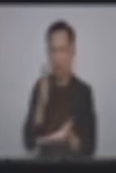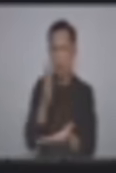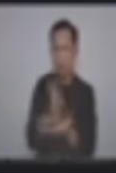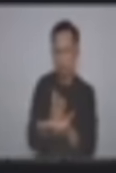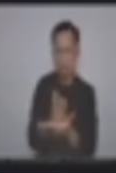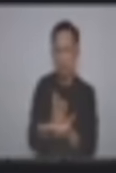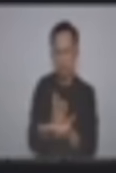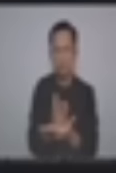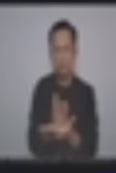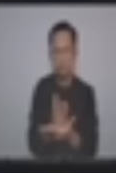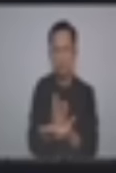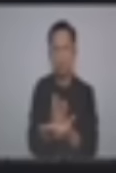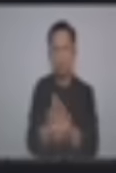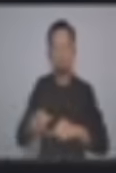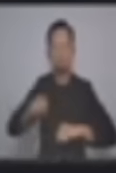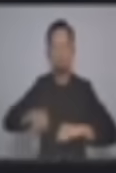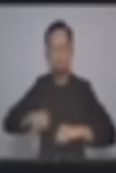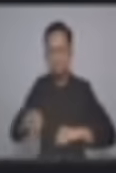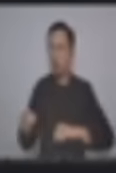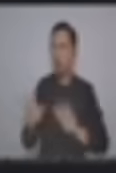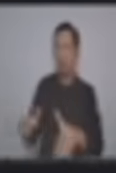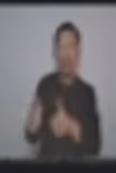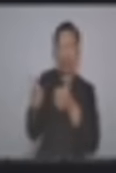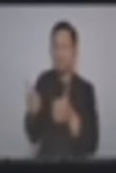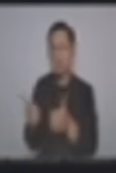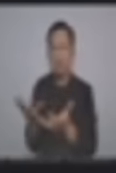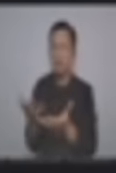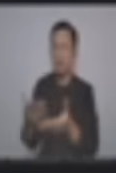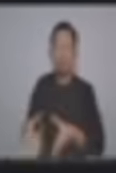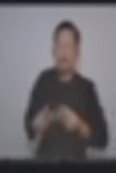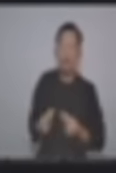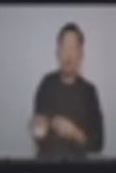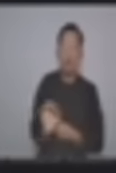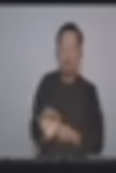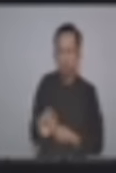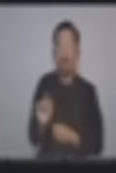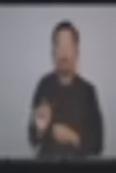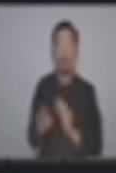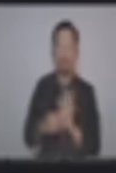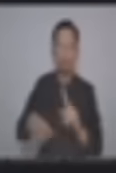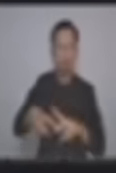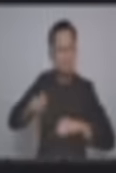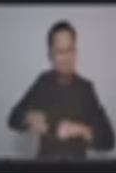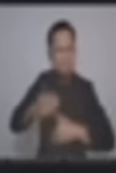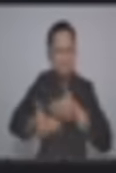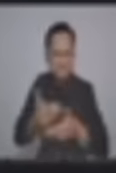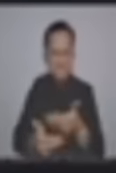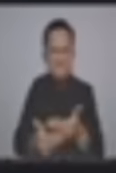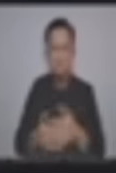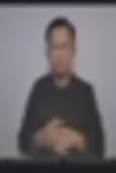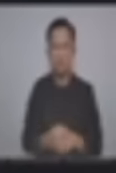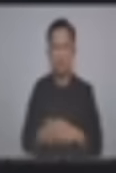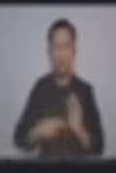final mengad Adili keberatan atas hasil rekapitulasi penghitungan suara pemilu dengan demikian mahkamah tidak